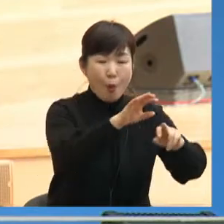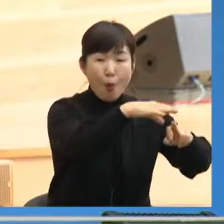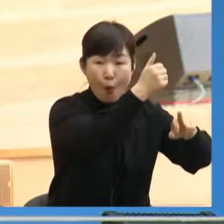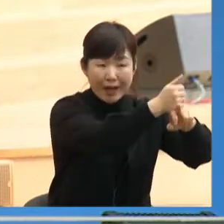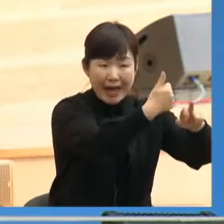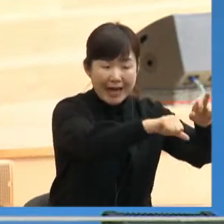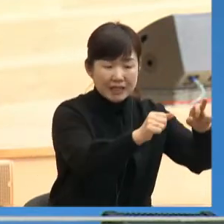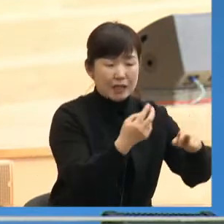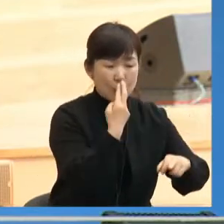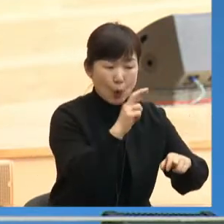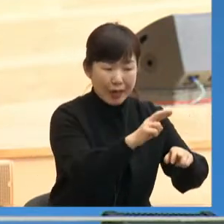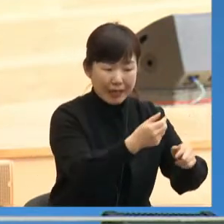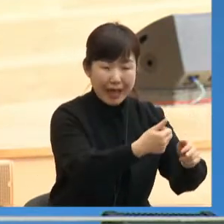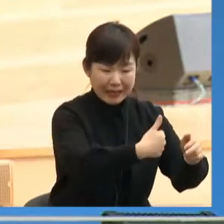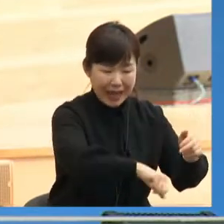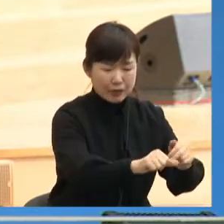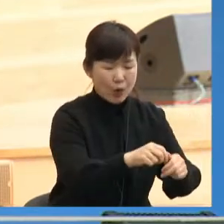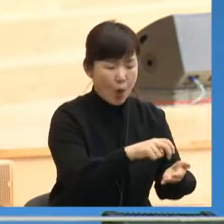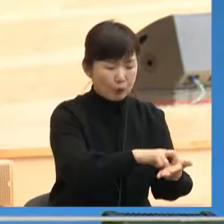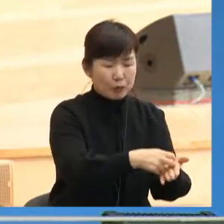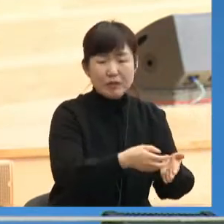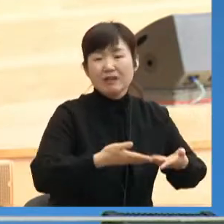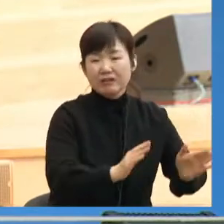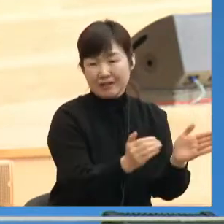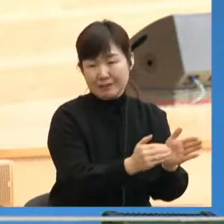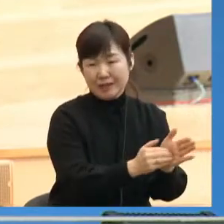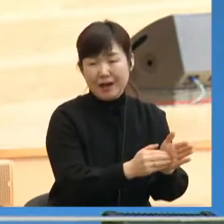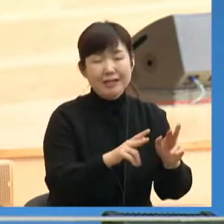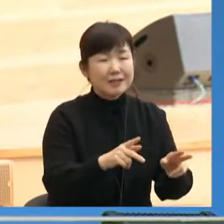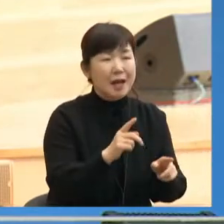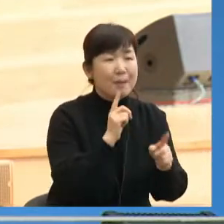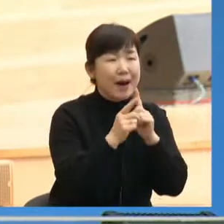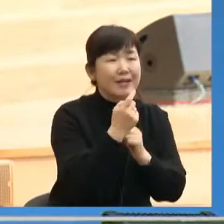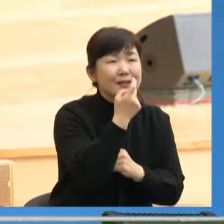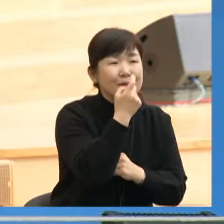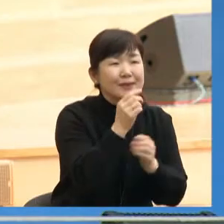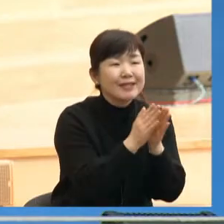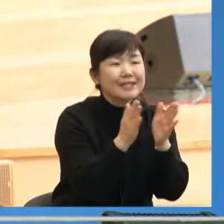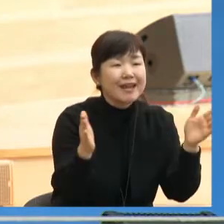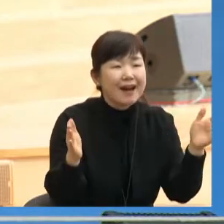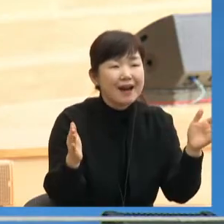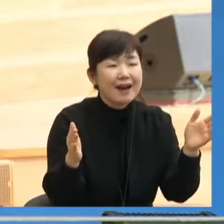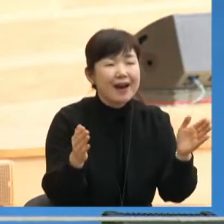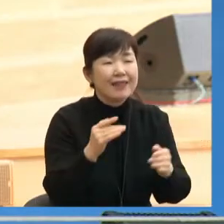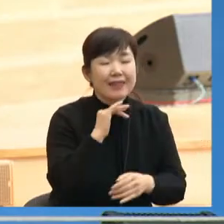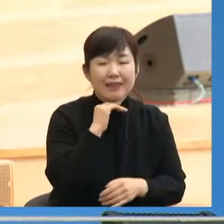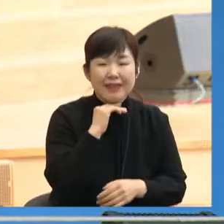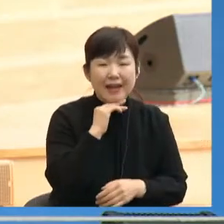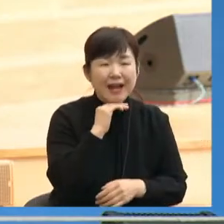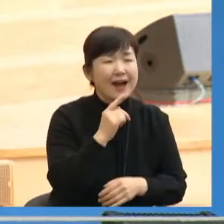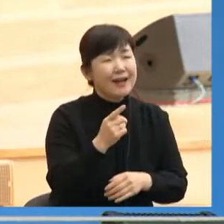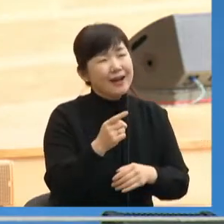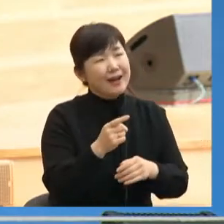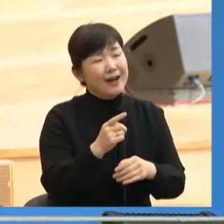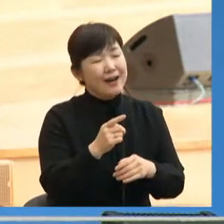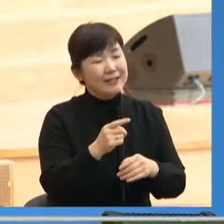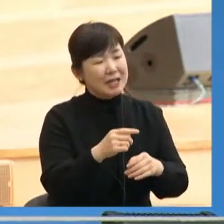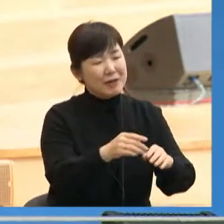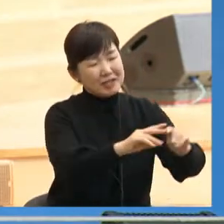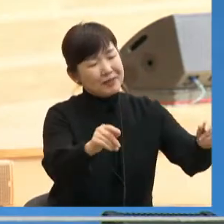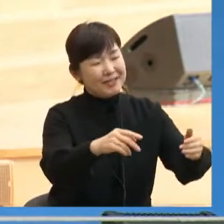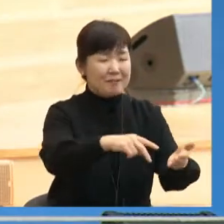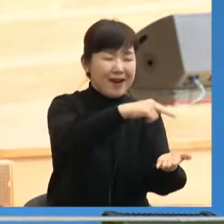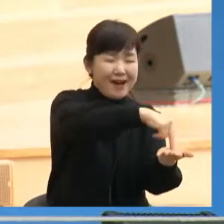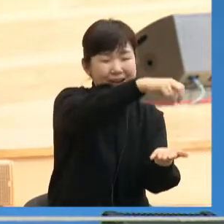그리고 요나단의 아들로 므비보셋이 태어나요. 이제 막 말을 배우기 시작한 그 나이, 들판에서 천방지축처럼